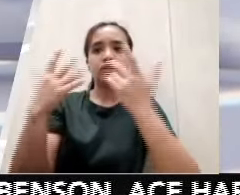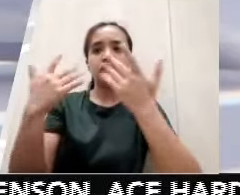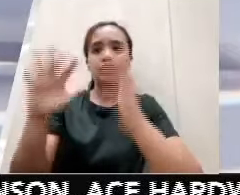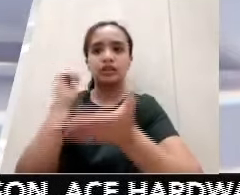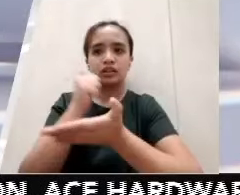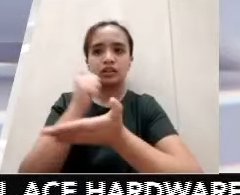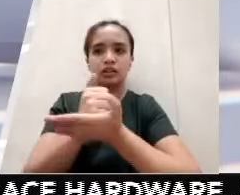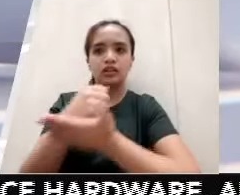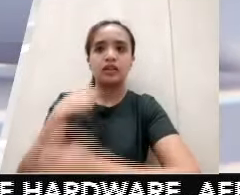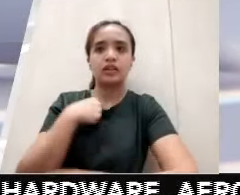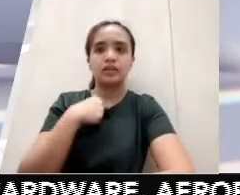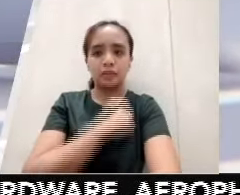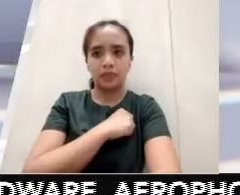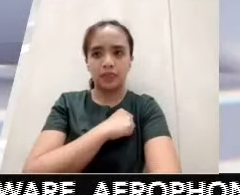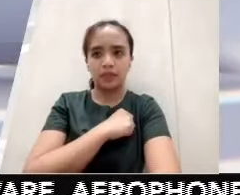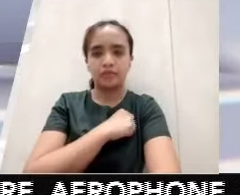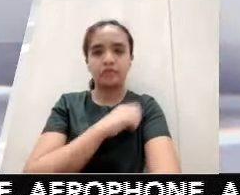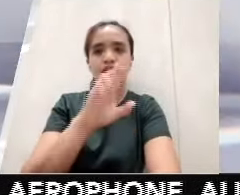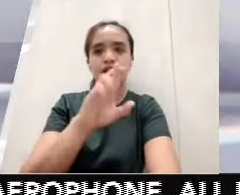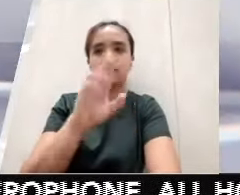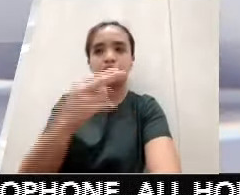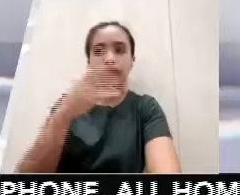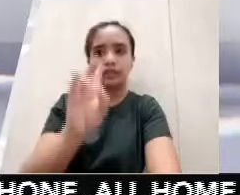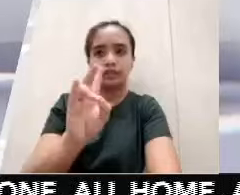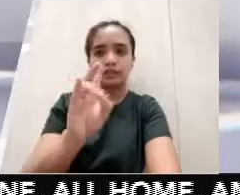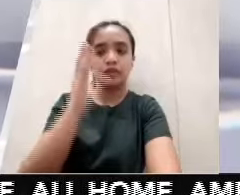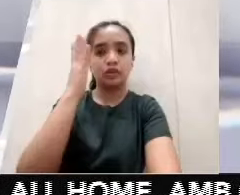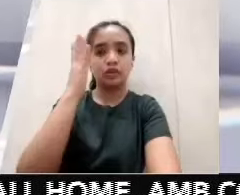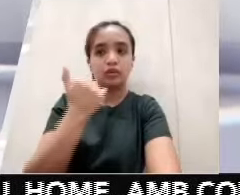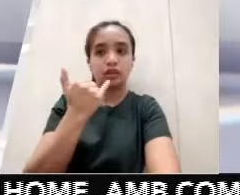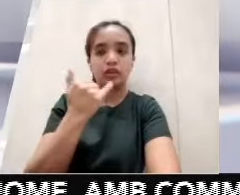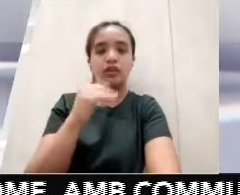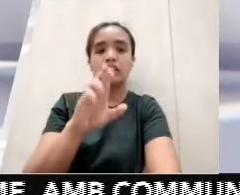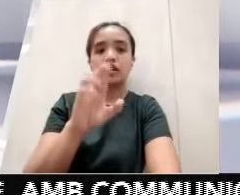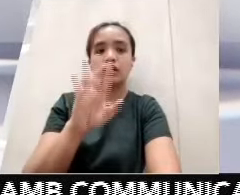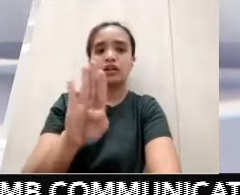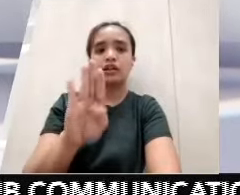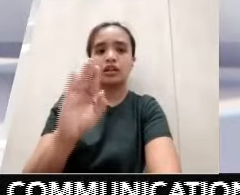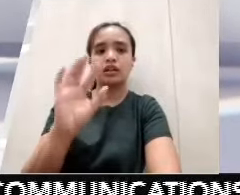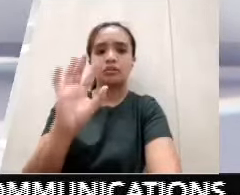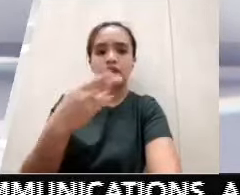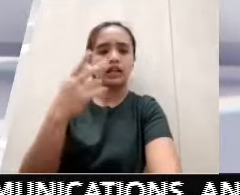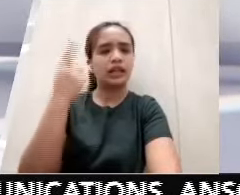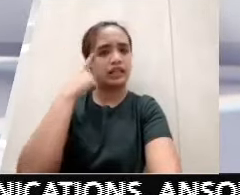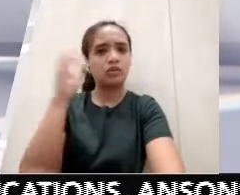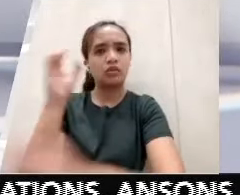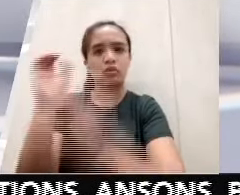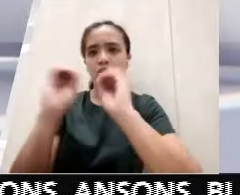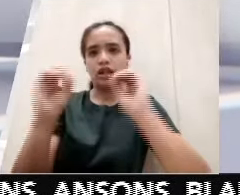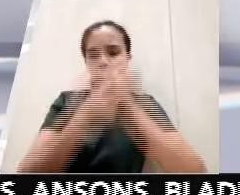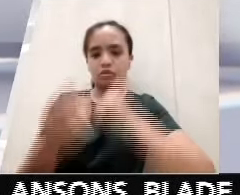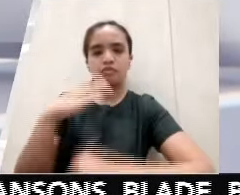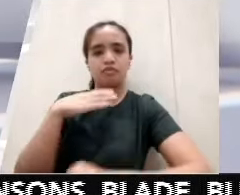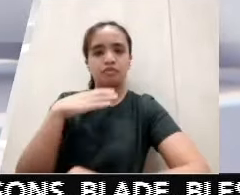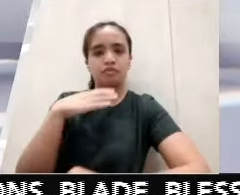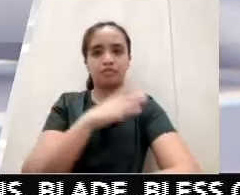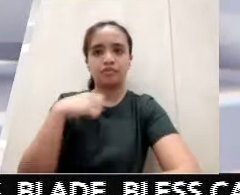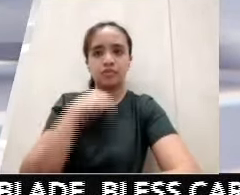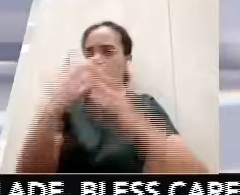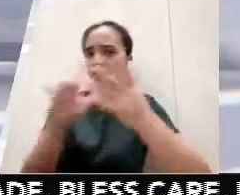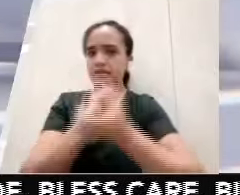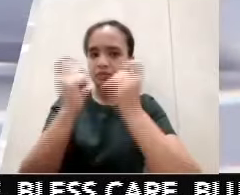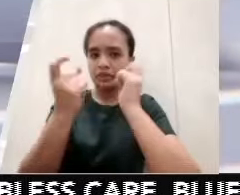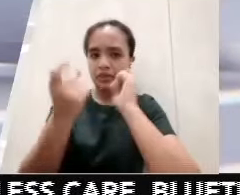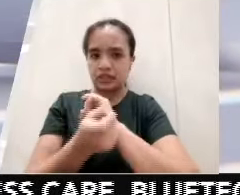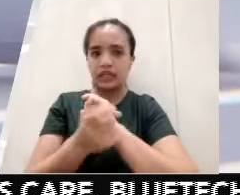rbh nila po the same rbh naman i think wala ng byc wala naman pinagbago kung makukuha naman